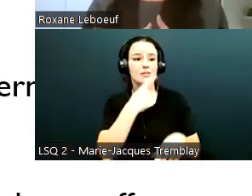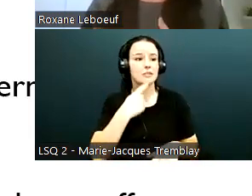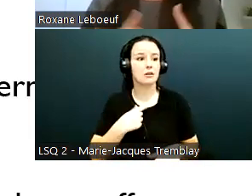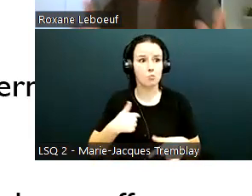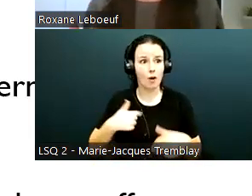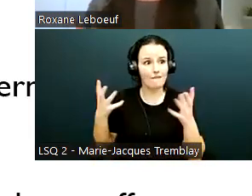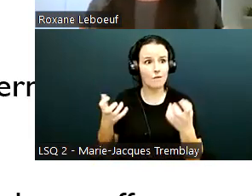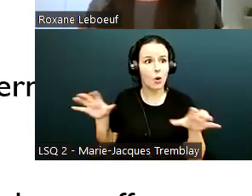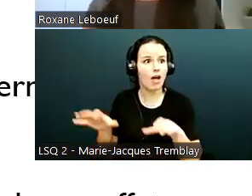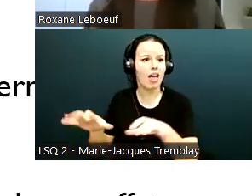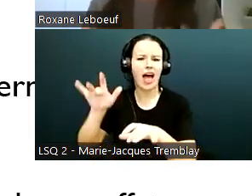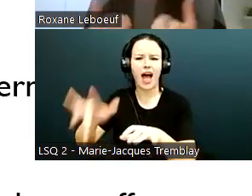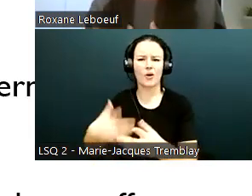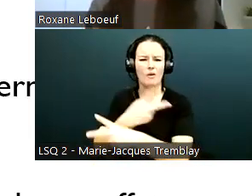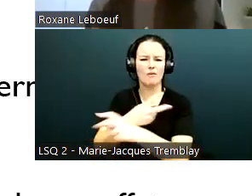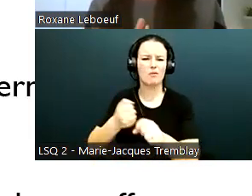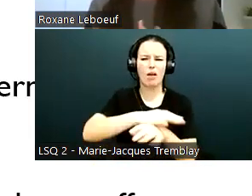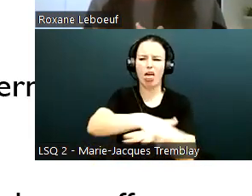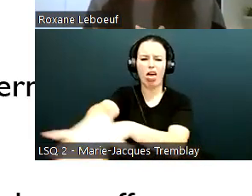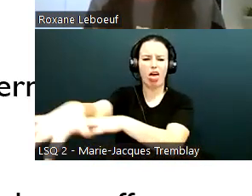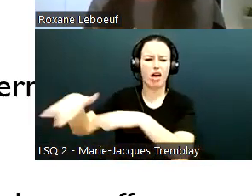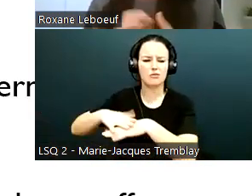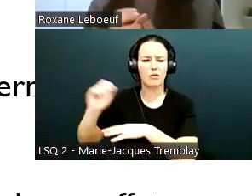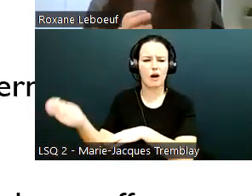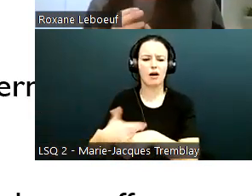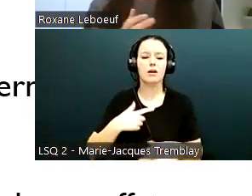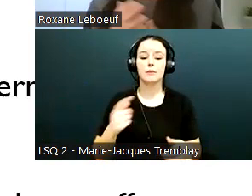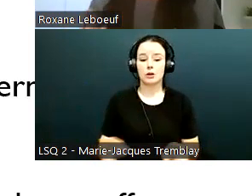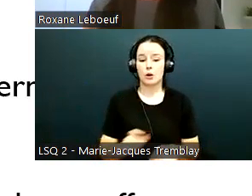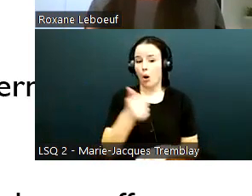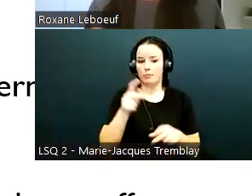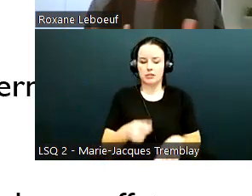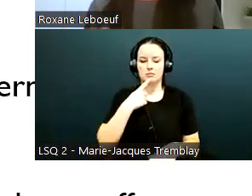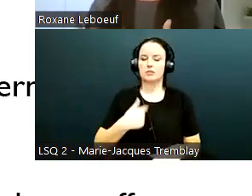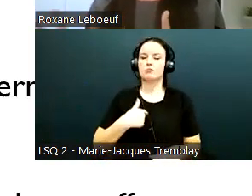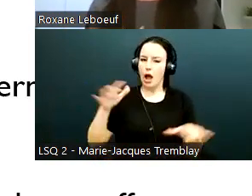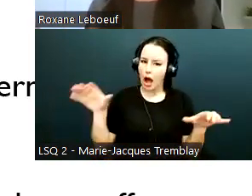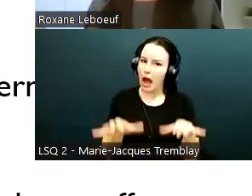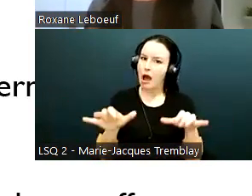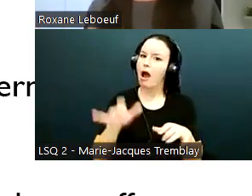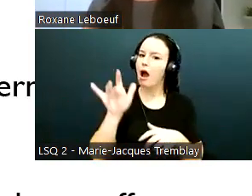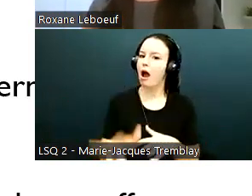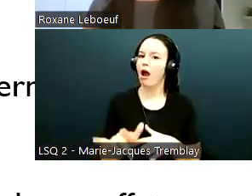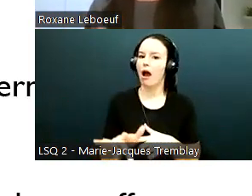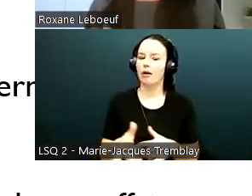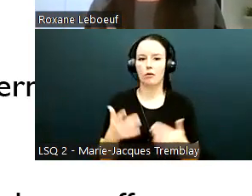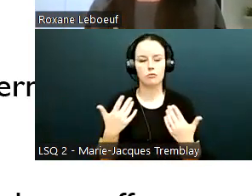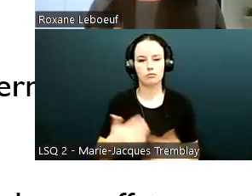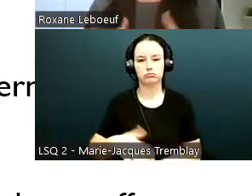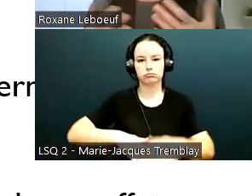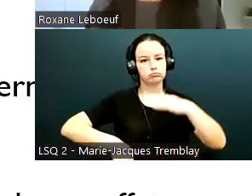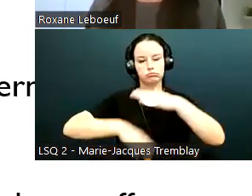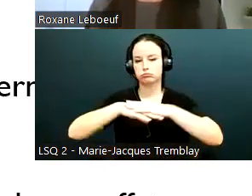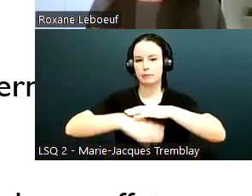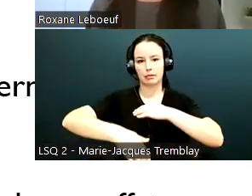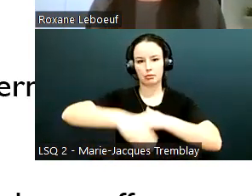pas que ça touche d'autres personnes. Et dans certains cas, les gens disaient, ben moi, j'ai décidé d'agir parce que là, ça fait trop longtemps, j'ai atteint ma limite, ça suffit,